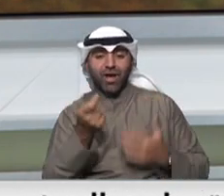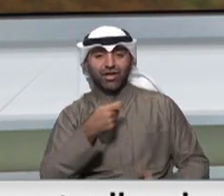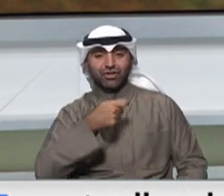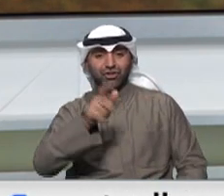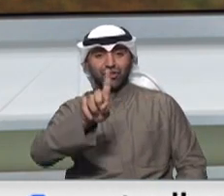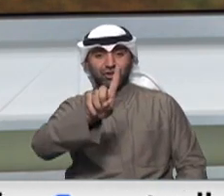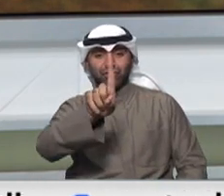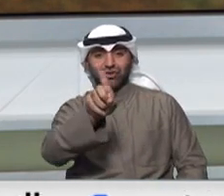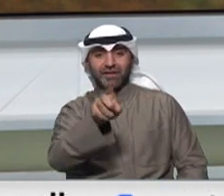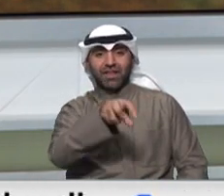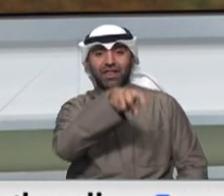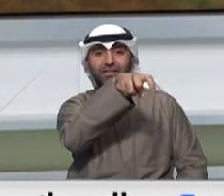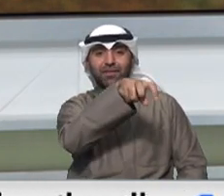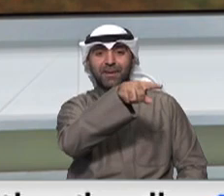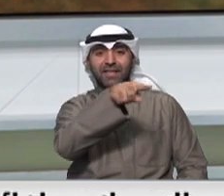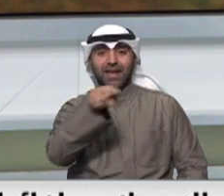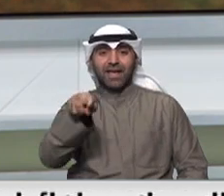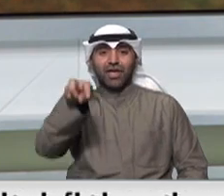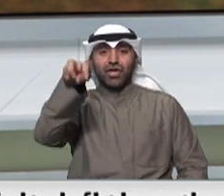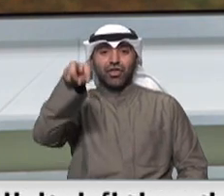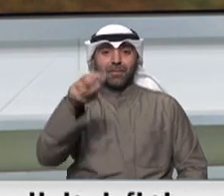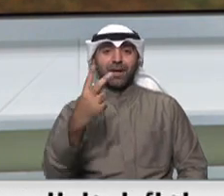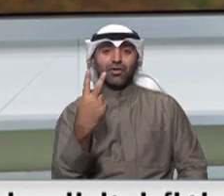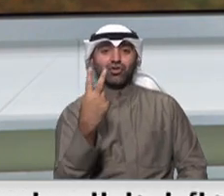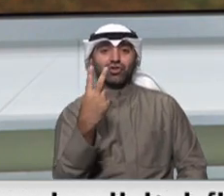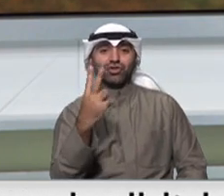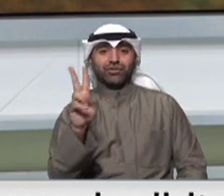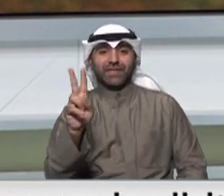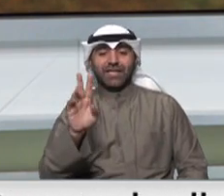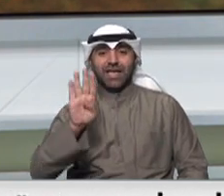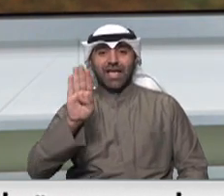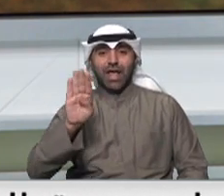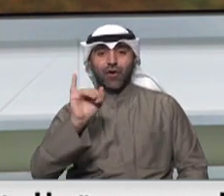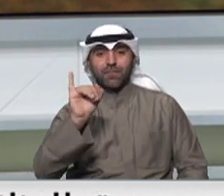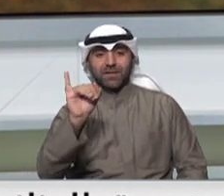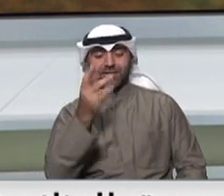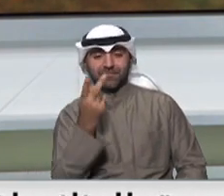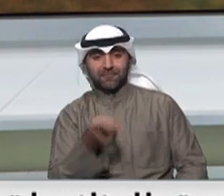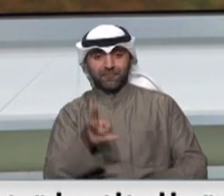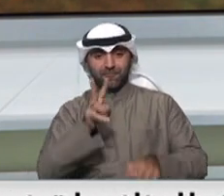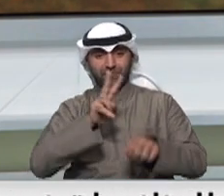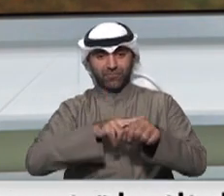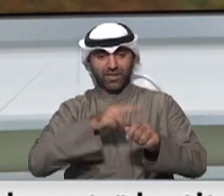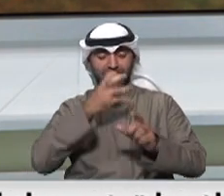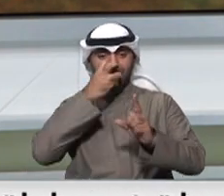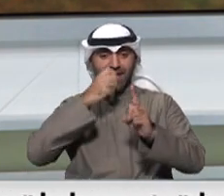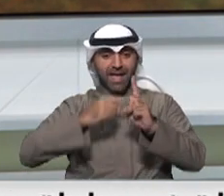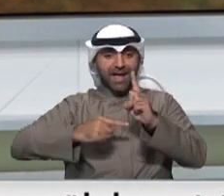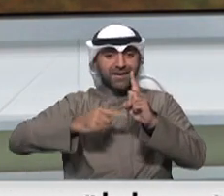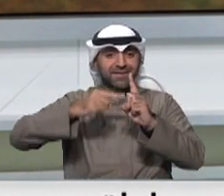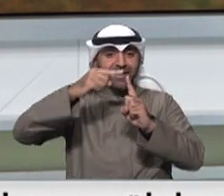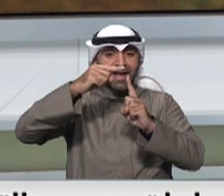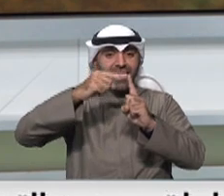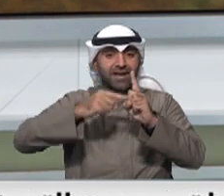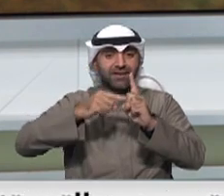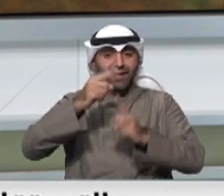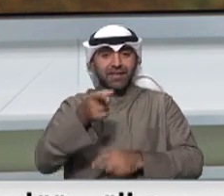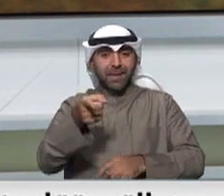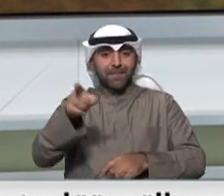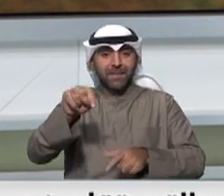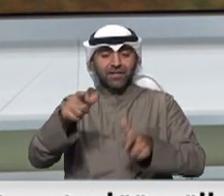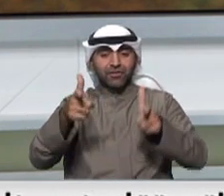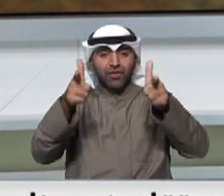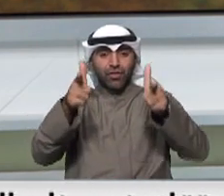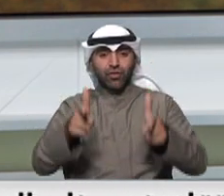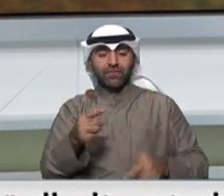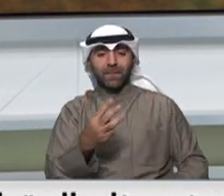شمالي غرب الى متقلب الاتجاه الهواء ودرجات الحراره تتراوح ما بين ال 23 الى 27 درجه مئويه في اغلب